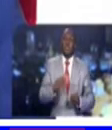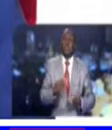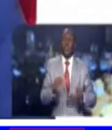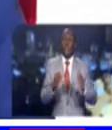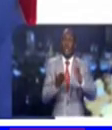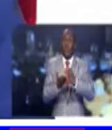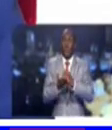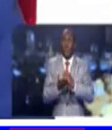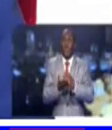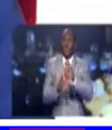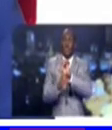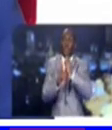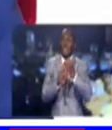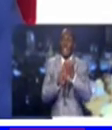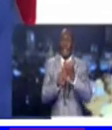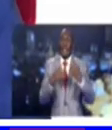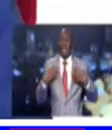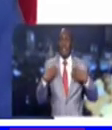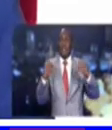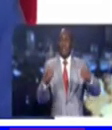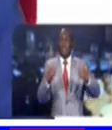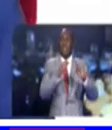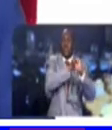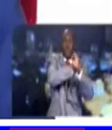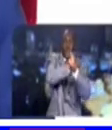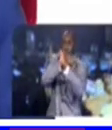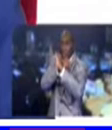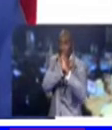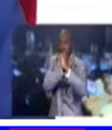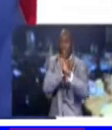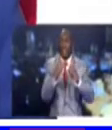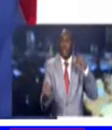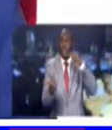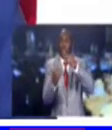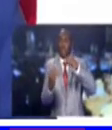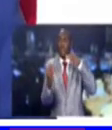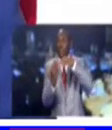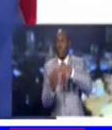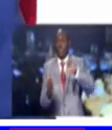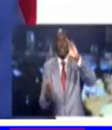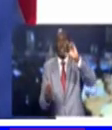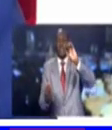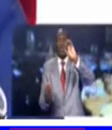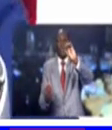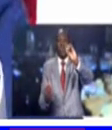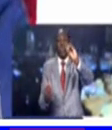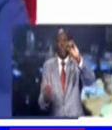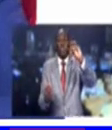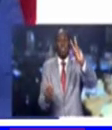social sanitaire et sécuritaire de la lutte contre le coc u19